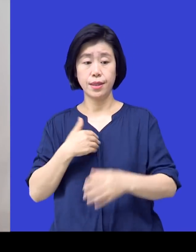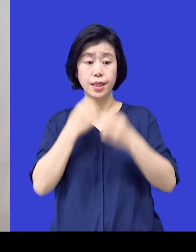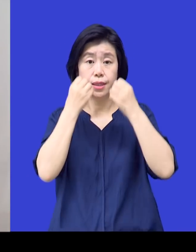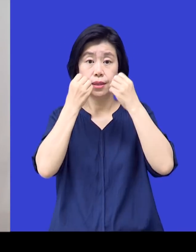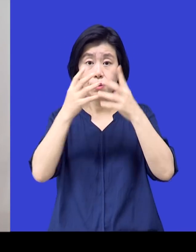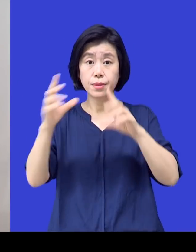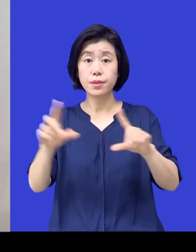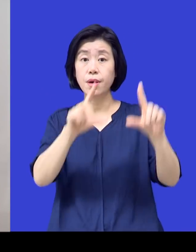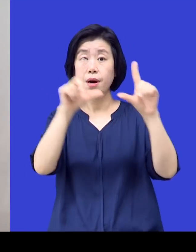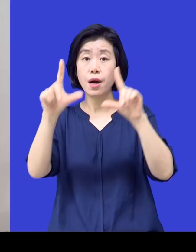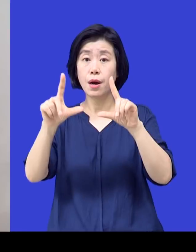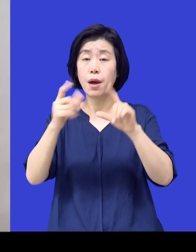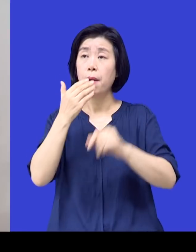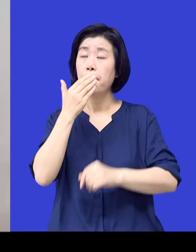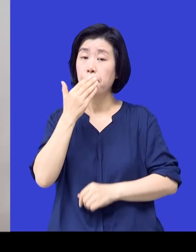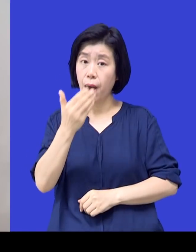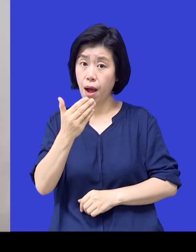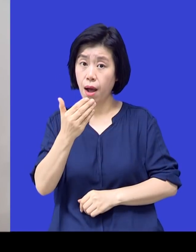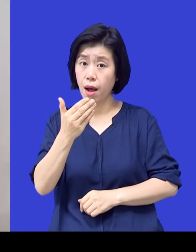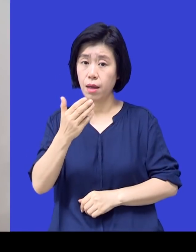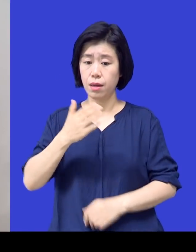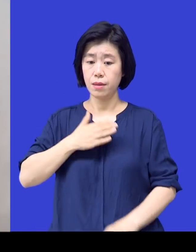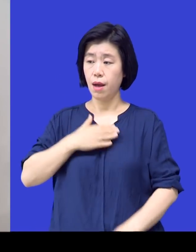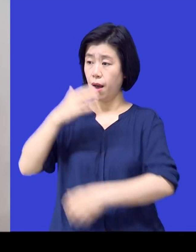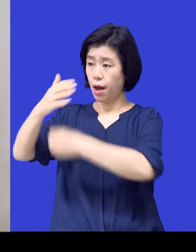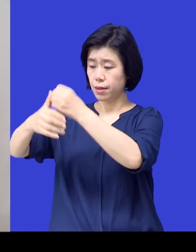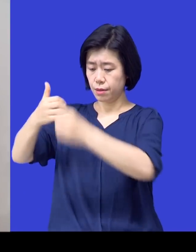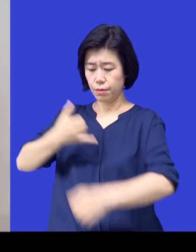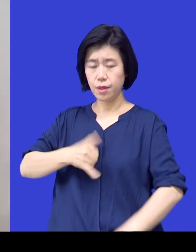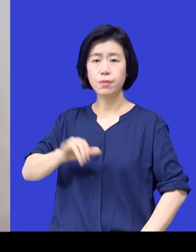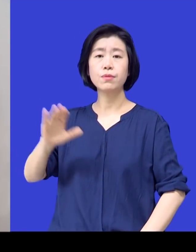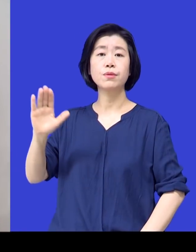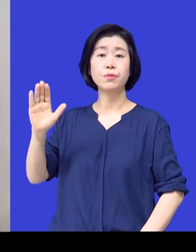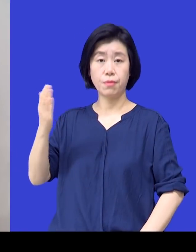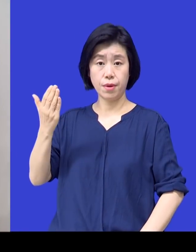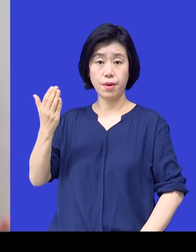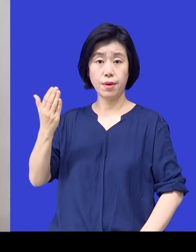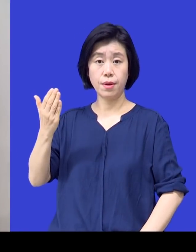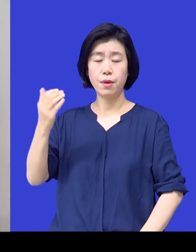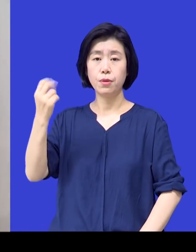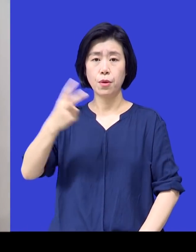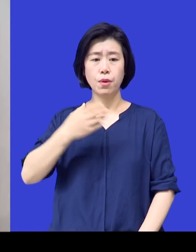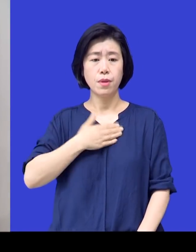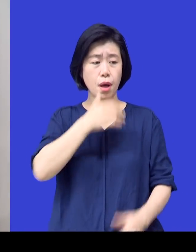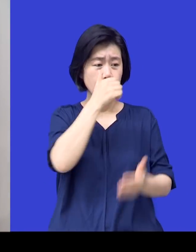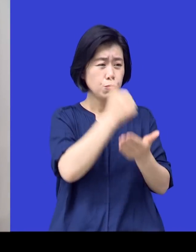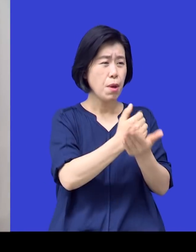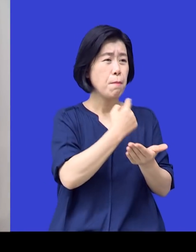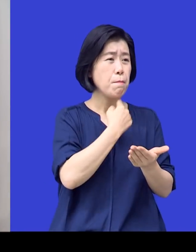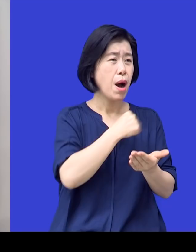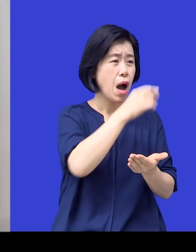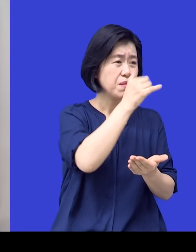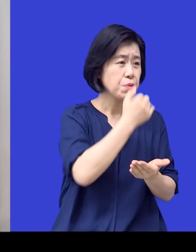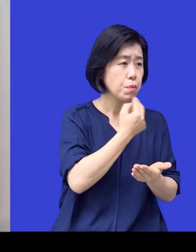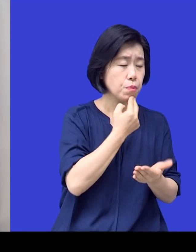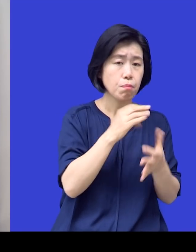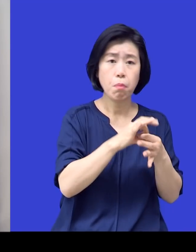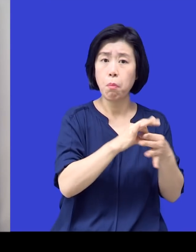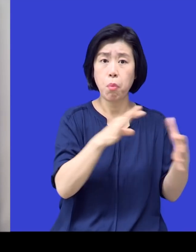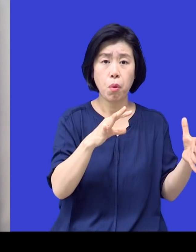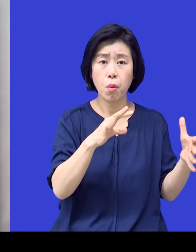수 있다는 하나님의 자녀가 되고 너가 죄를 지었고 안 짓고가 아니라